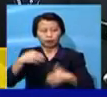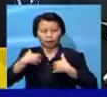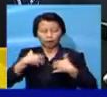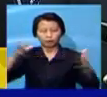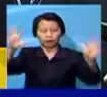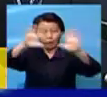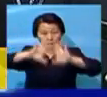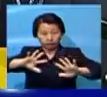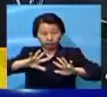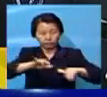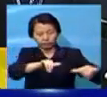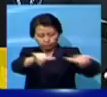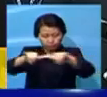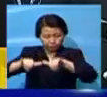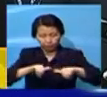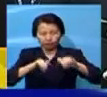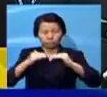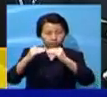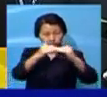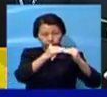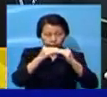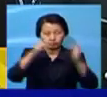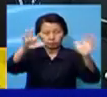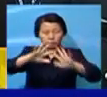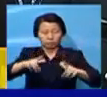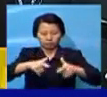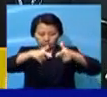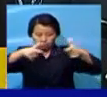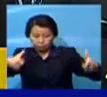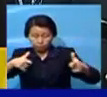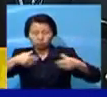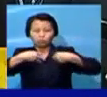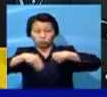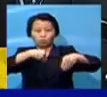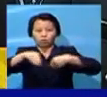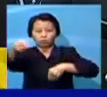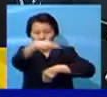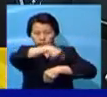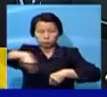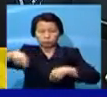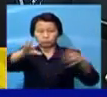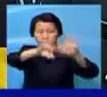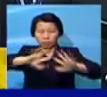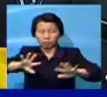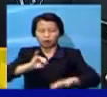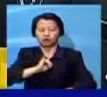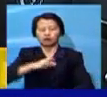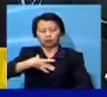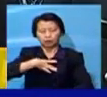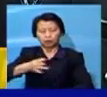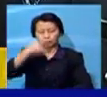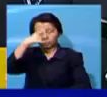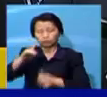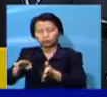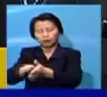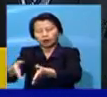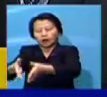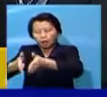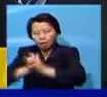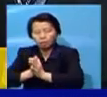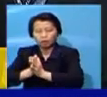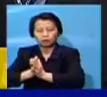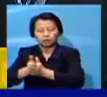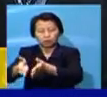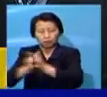standard because we have bigger market Space I Reon and I would like to ge